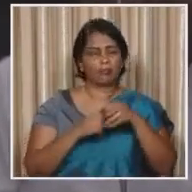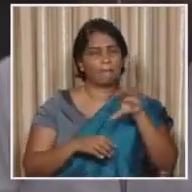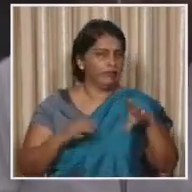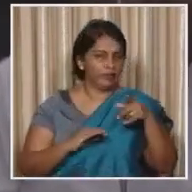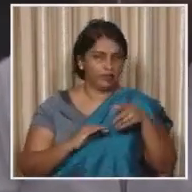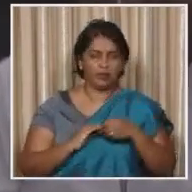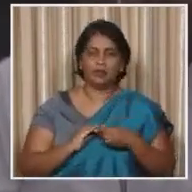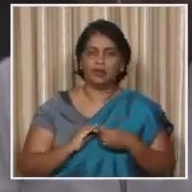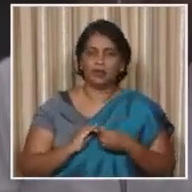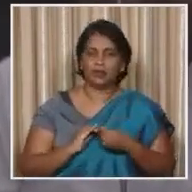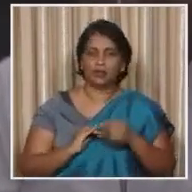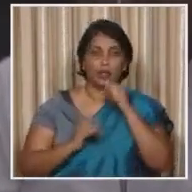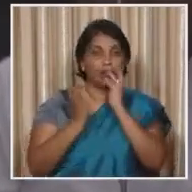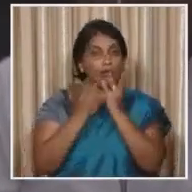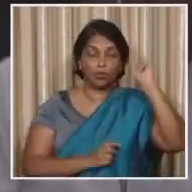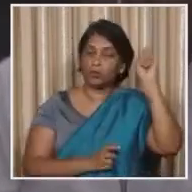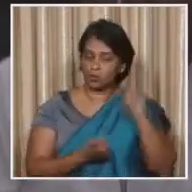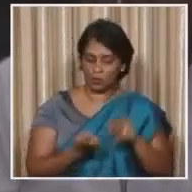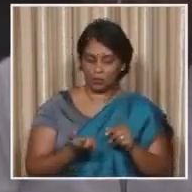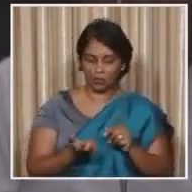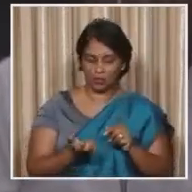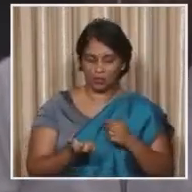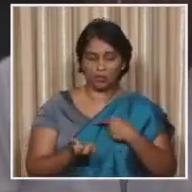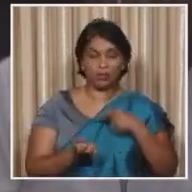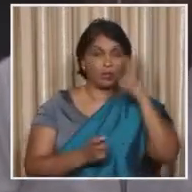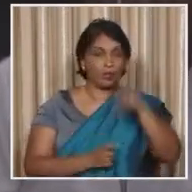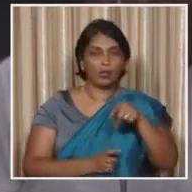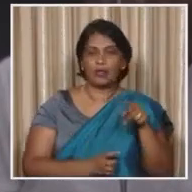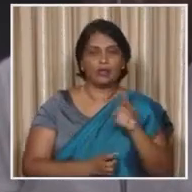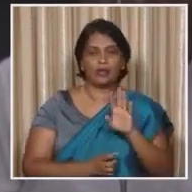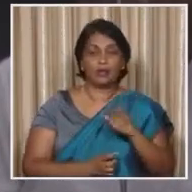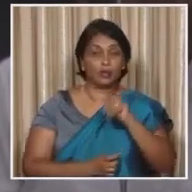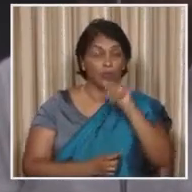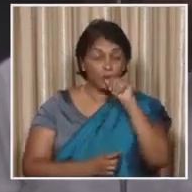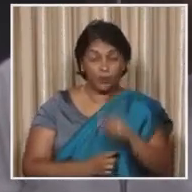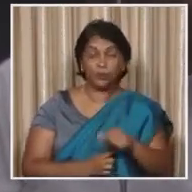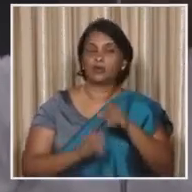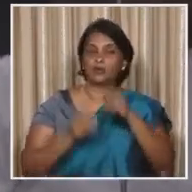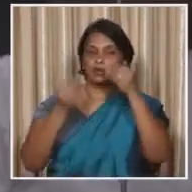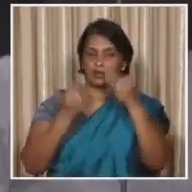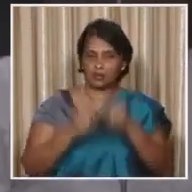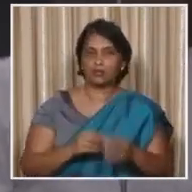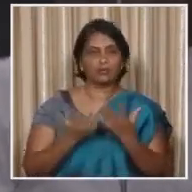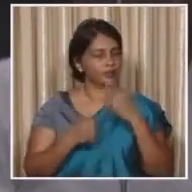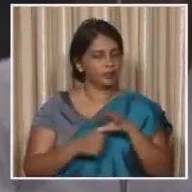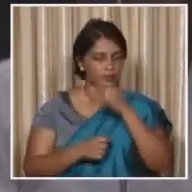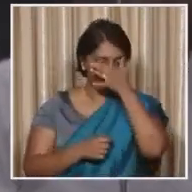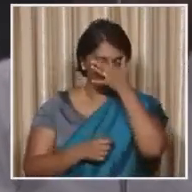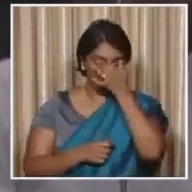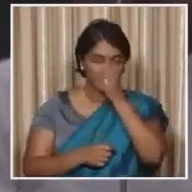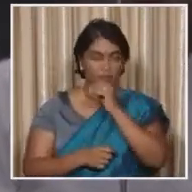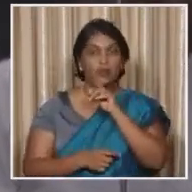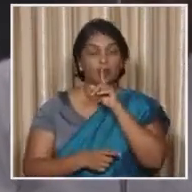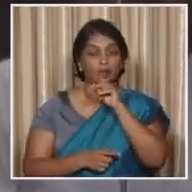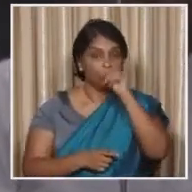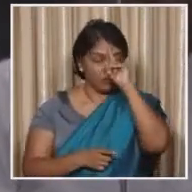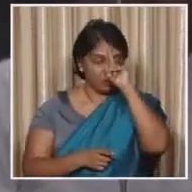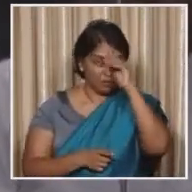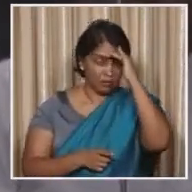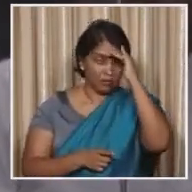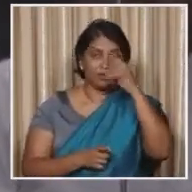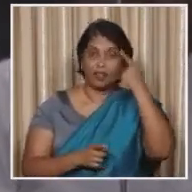ඉවරයි. සංඛ්‍යාත්මකව ලබන ජයග්‍රහණය නෙමෙයි. සදාචාරාත්මක පරාජයක් අත්පත් කරගෙන ඉවරයි. කතානායකවරයෙකුට